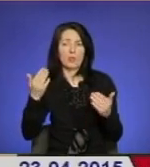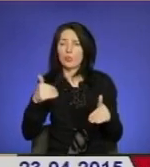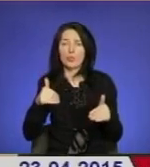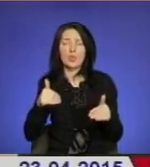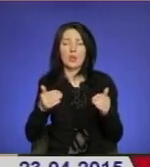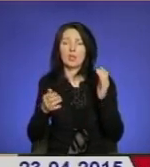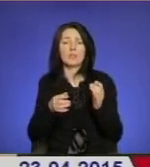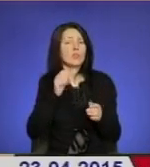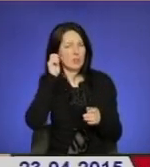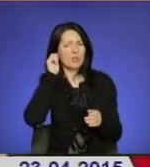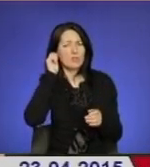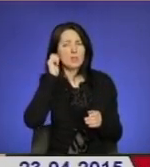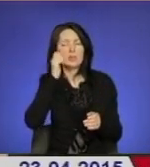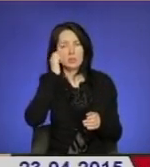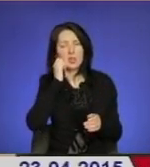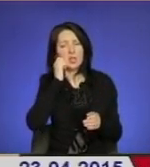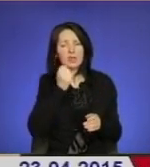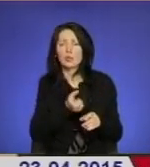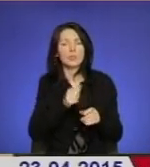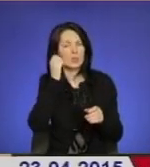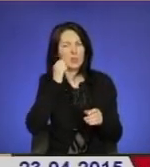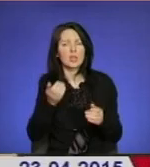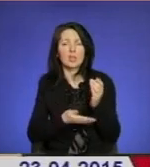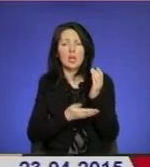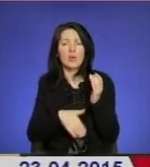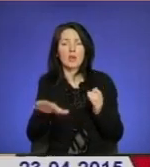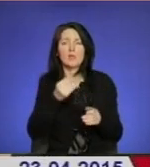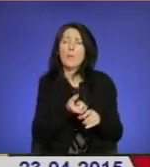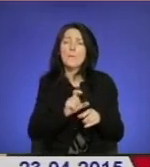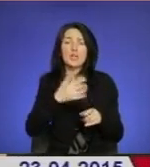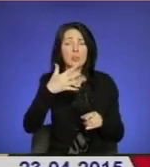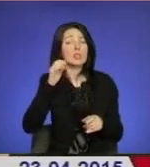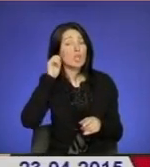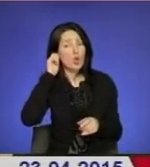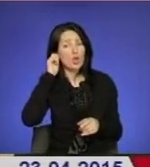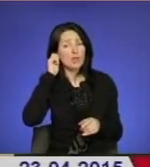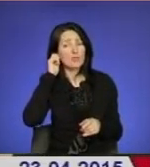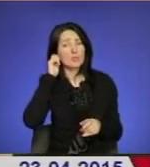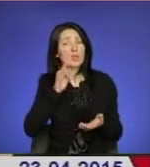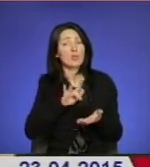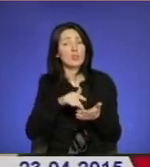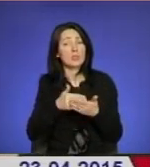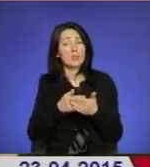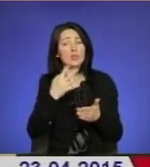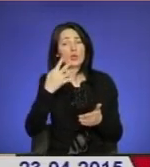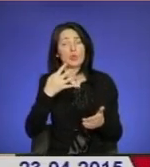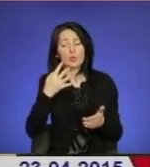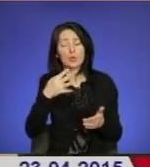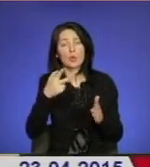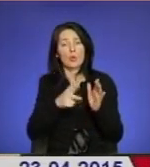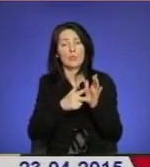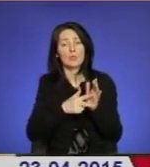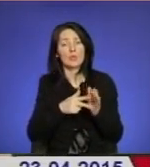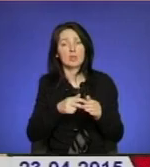свої вікової межі. Це досить вже старі дерева, їм вже всі за 50 років. А в місті приблизно 40-річні дерева тополі